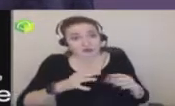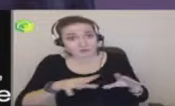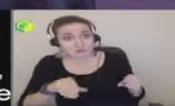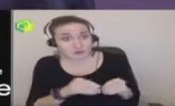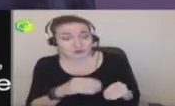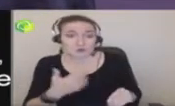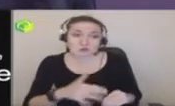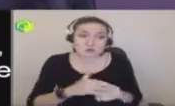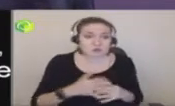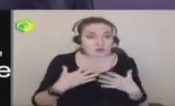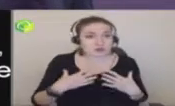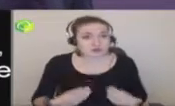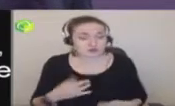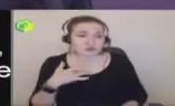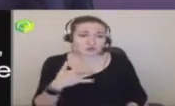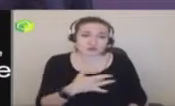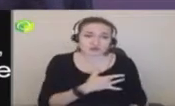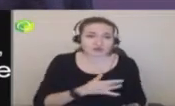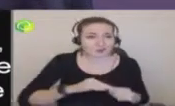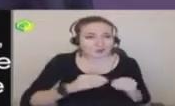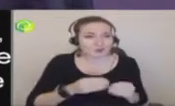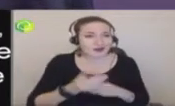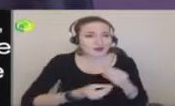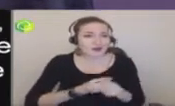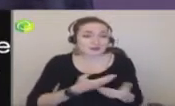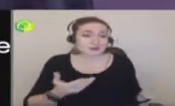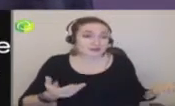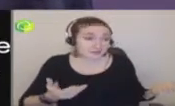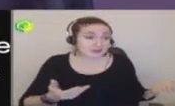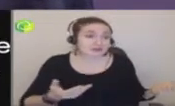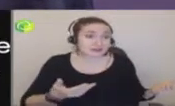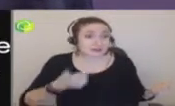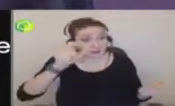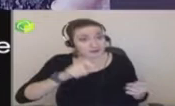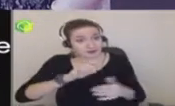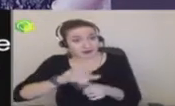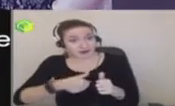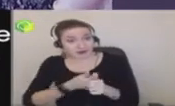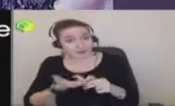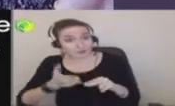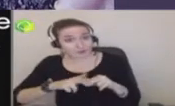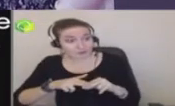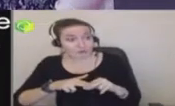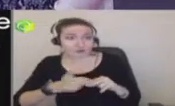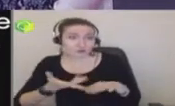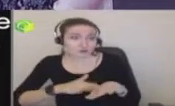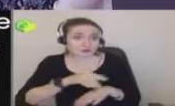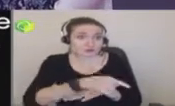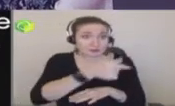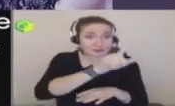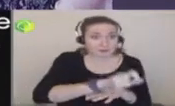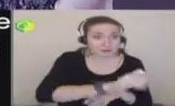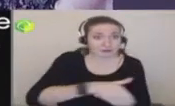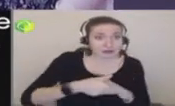y a quelquefois des proches aidants qui disparaissent avant de leur aider. Donc il est absolument important de rendre